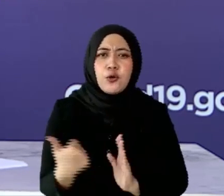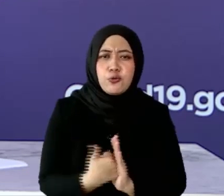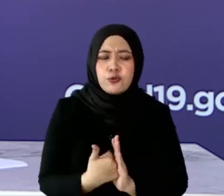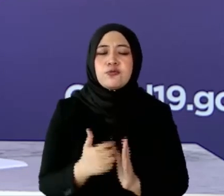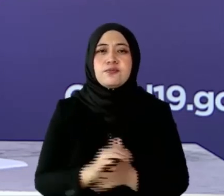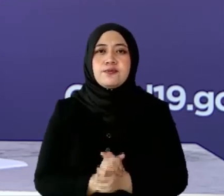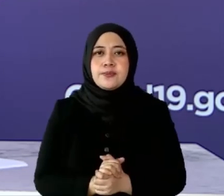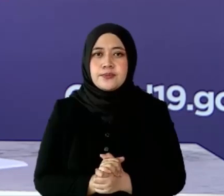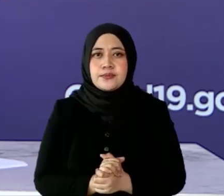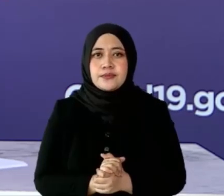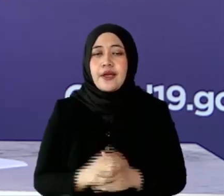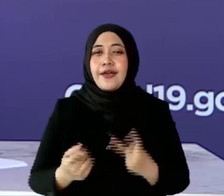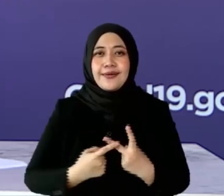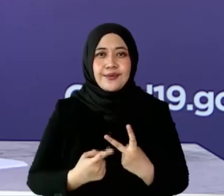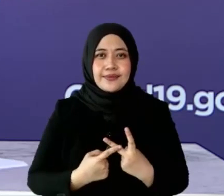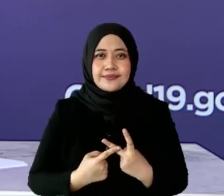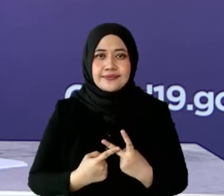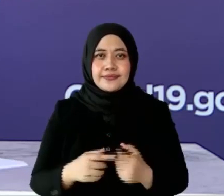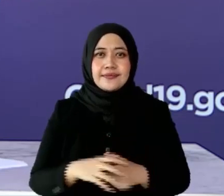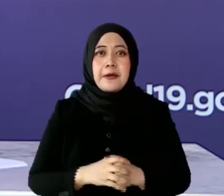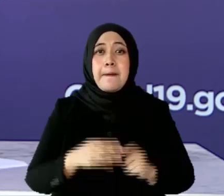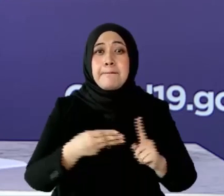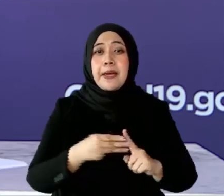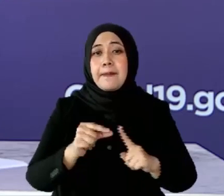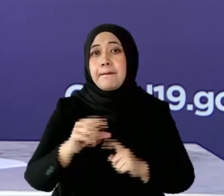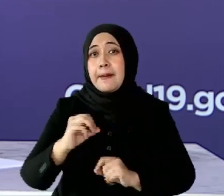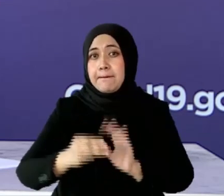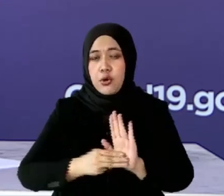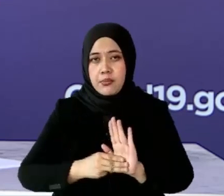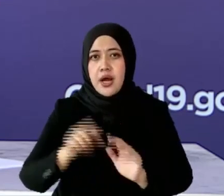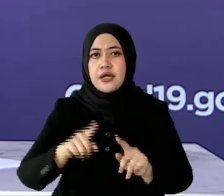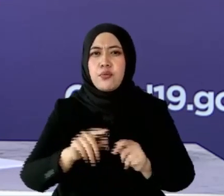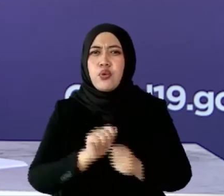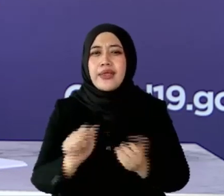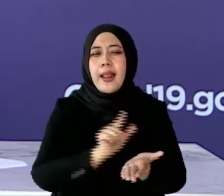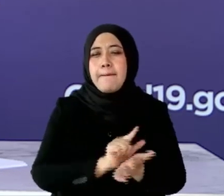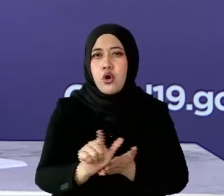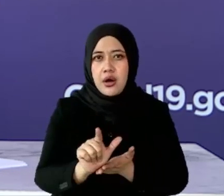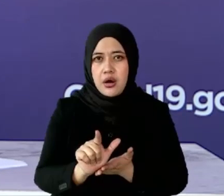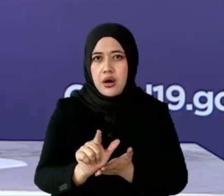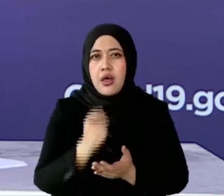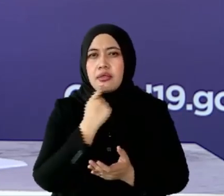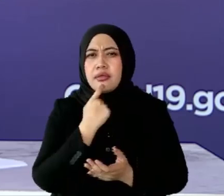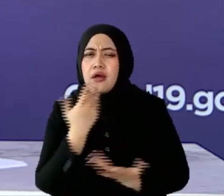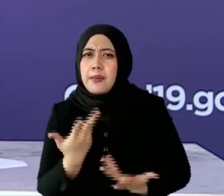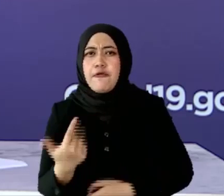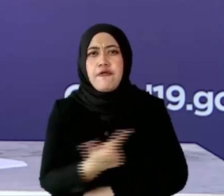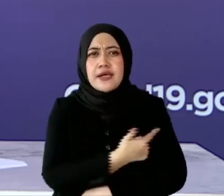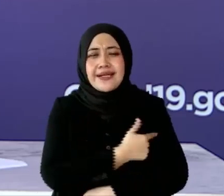apabila dimungkinkan. Kedua, Badan POM telah menerbitkan laporan pengujian vaksin